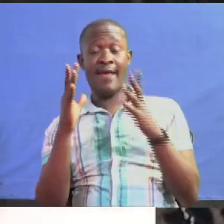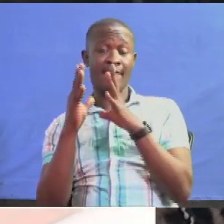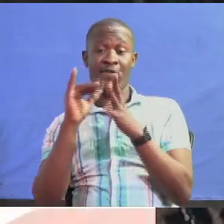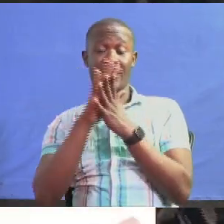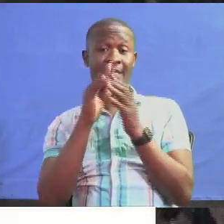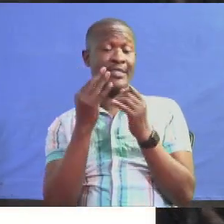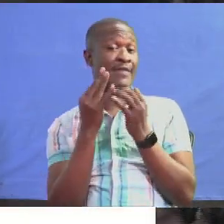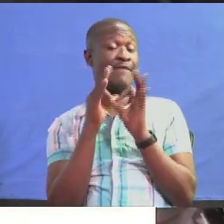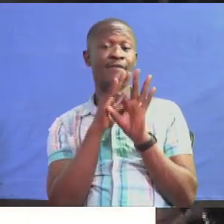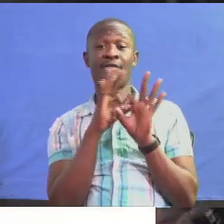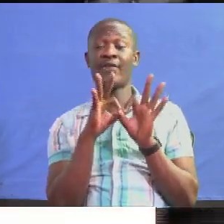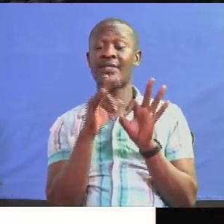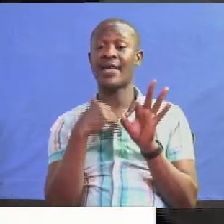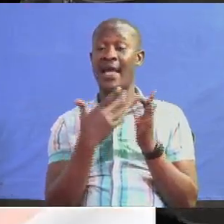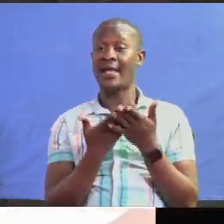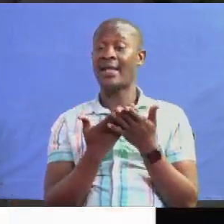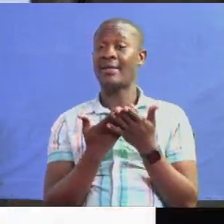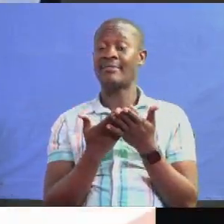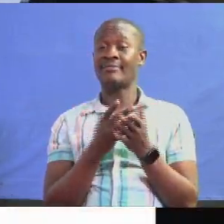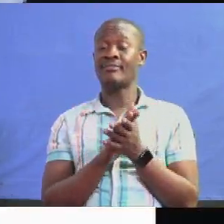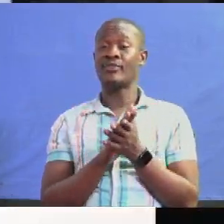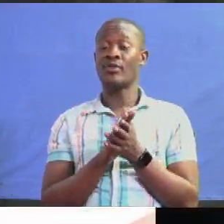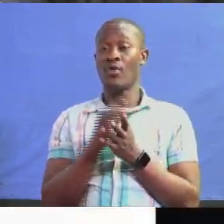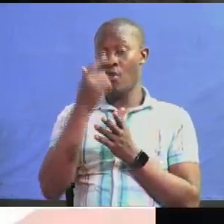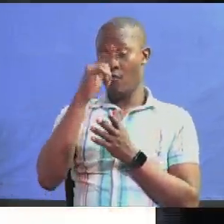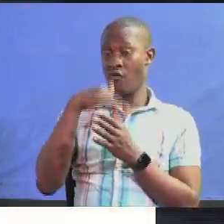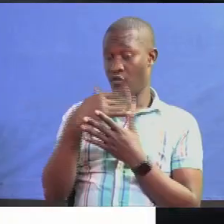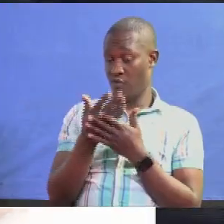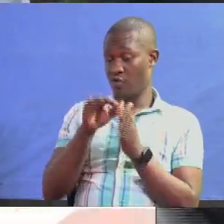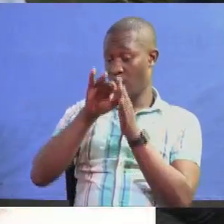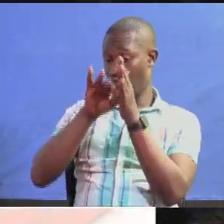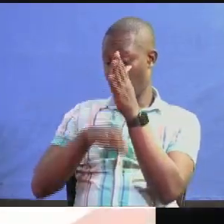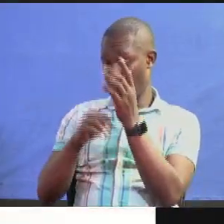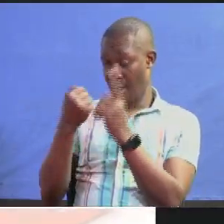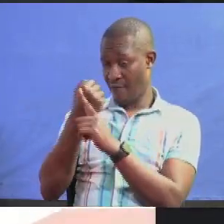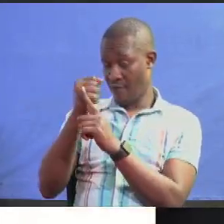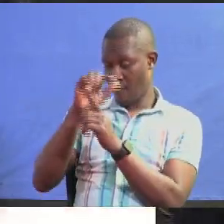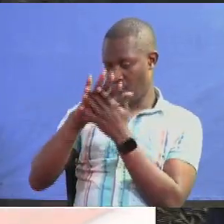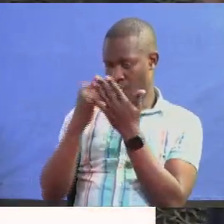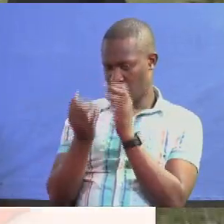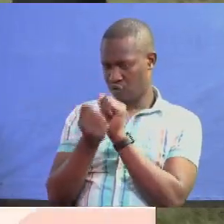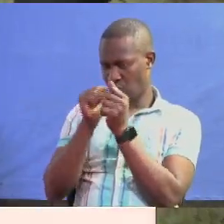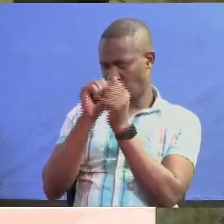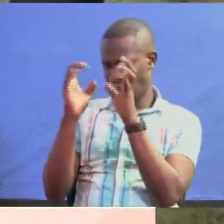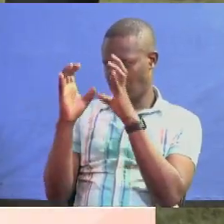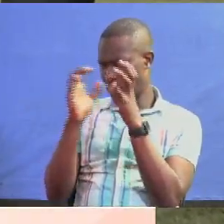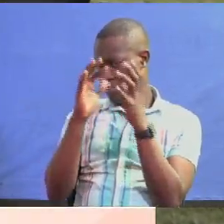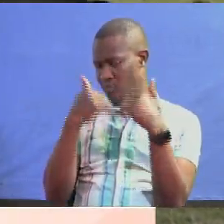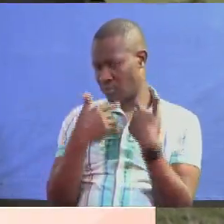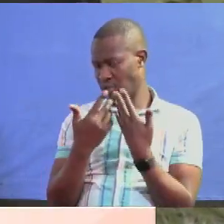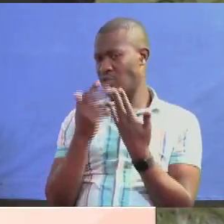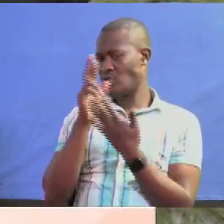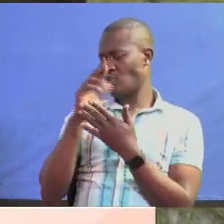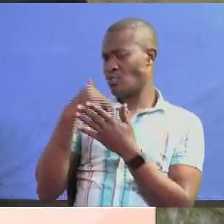things such as global warming are reduced. Ili kupunguza na kukabiliana na mabadiliko ya tabia nchi, wito umetolewa